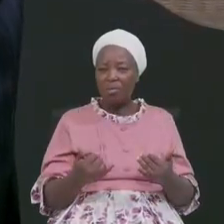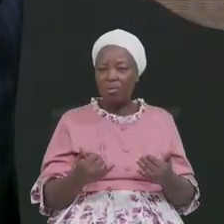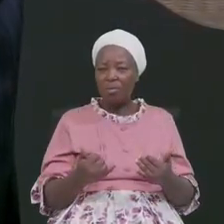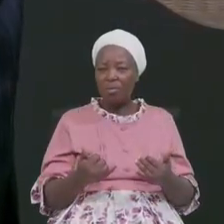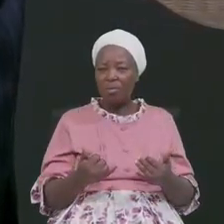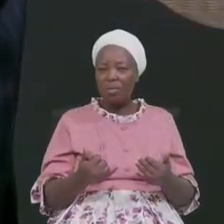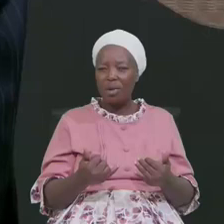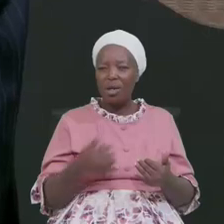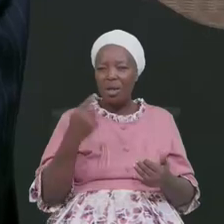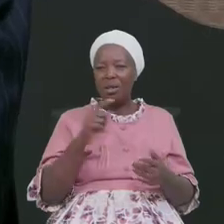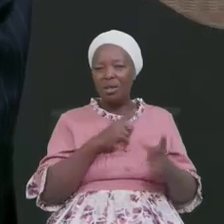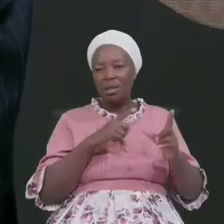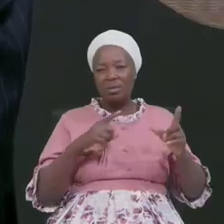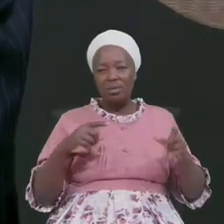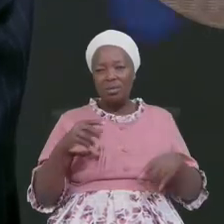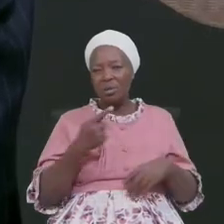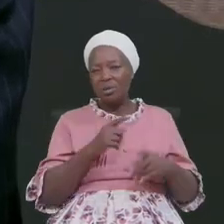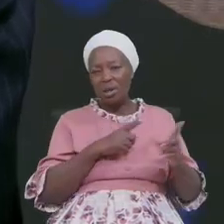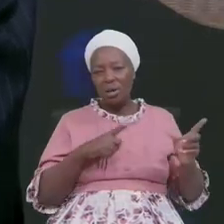Vous aimez le monde.